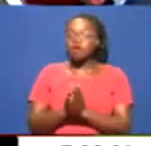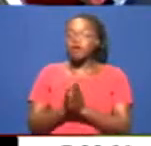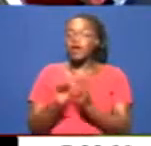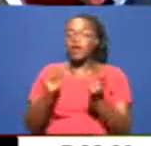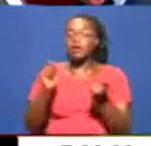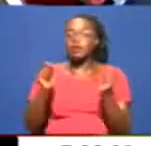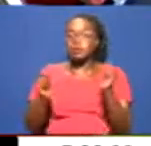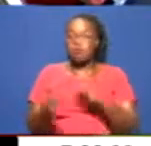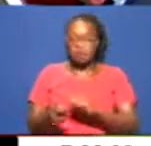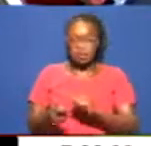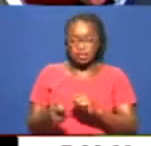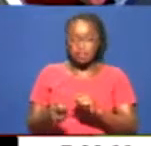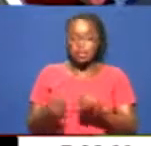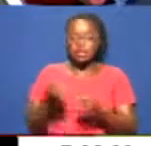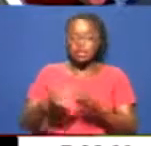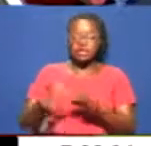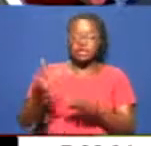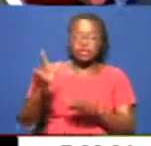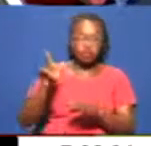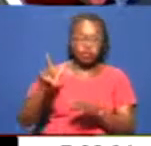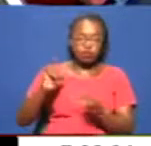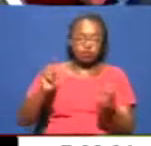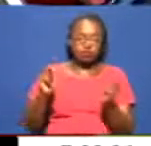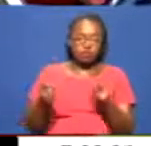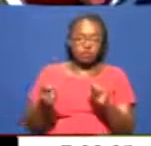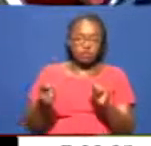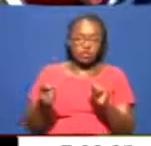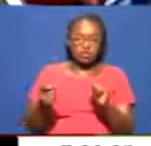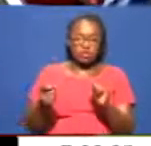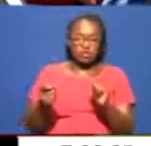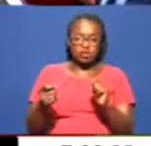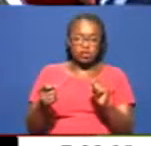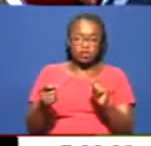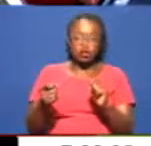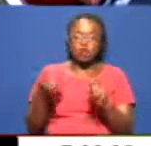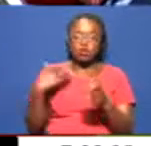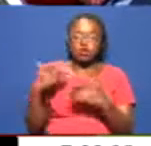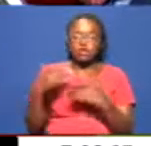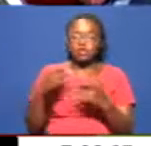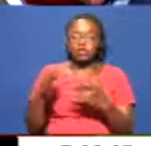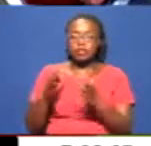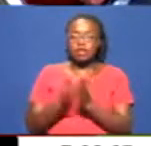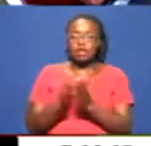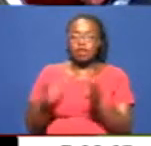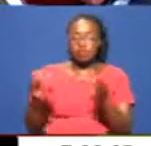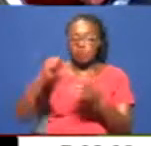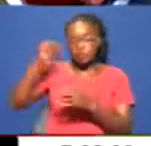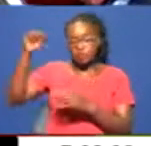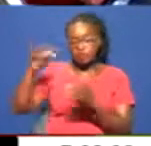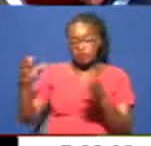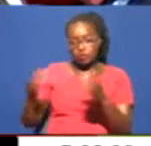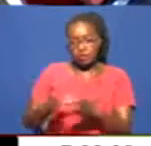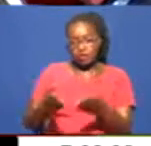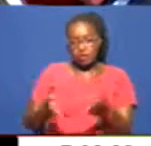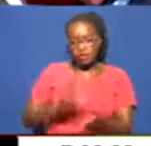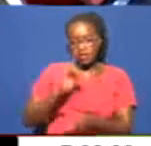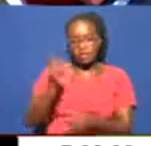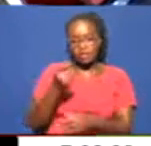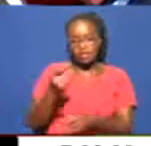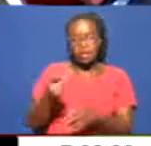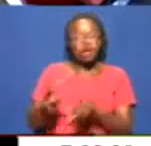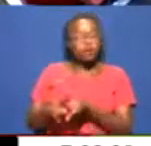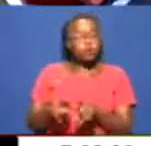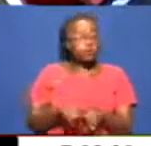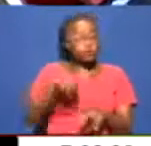kwenye sheria hiyo ya marekebisho ya mchakato kuhusiana na vyama vya kisiasa hapa nchini. Ikikumbukwe kwamba hii